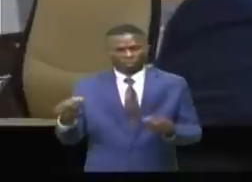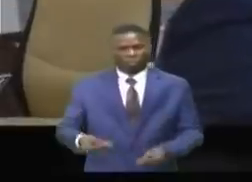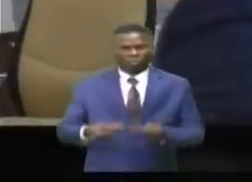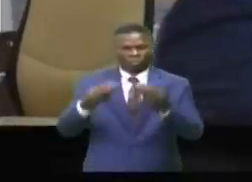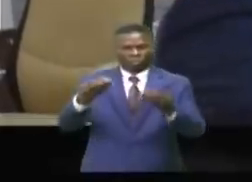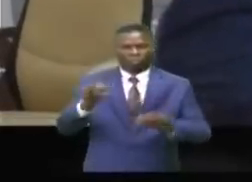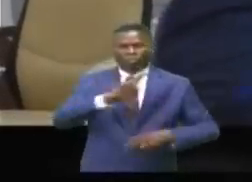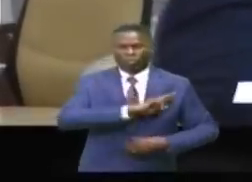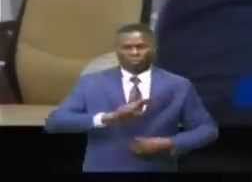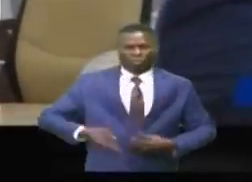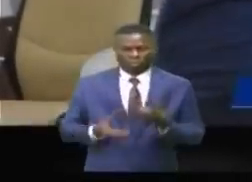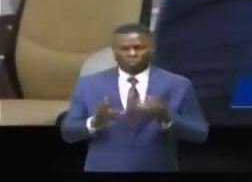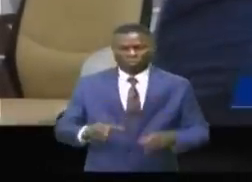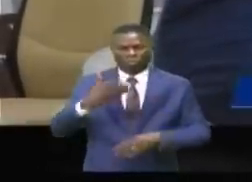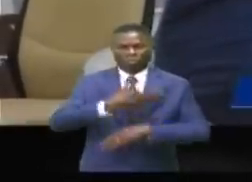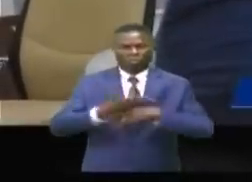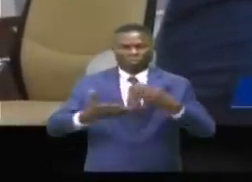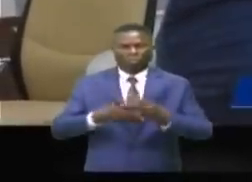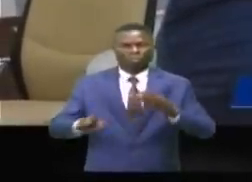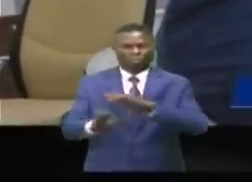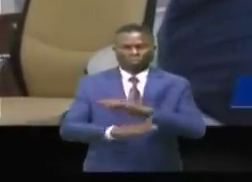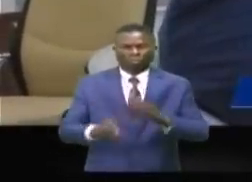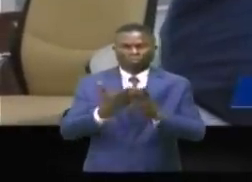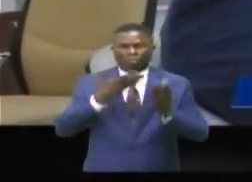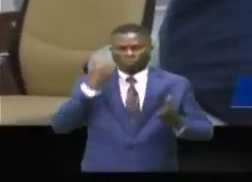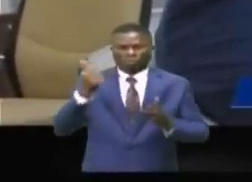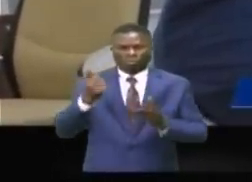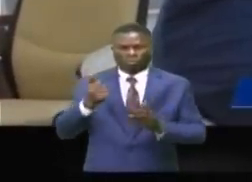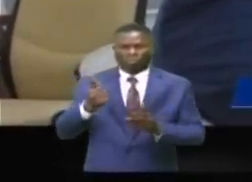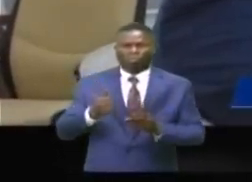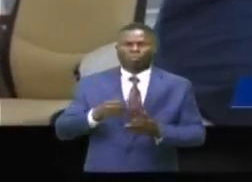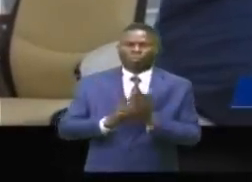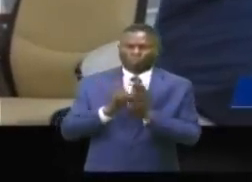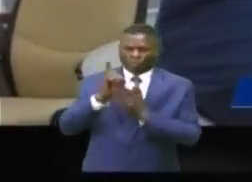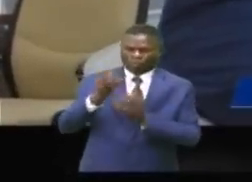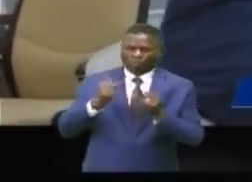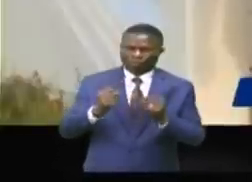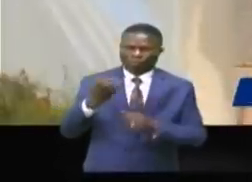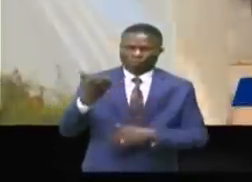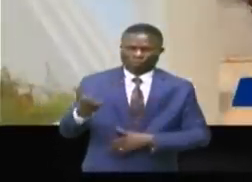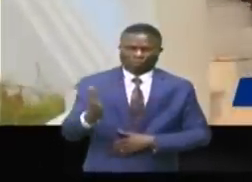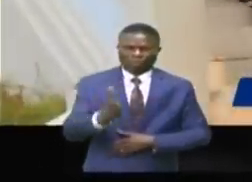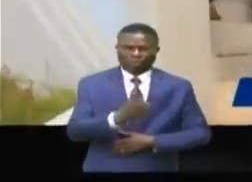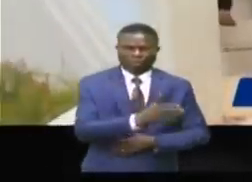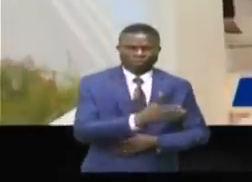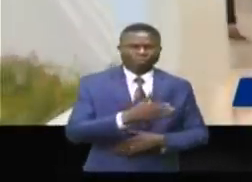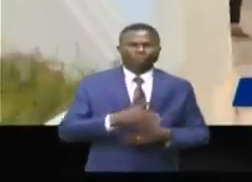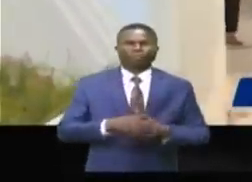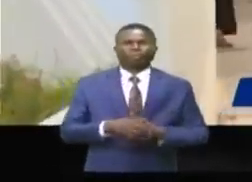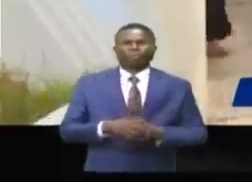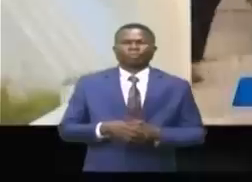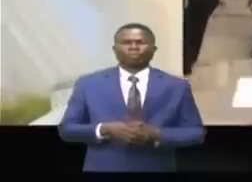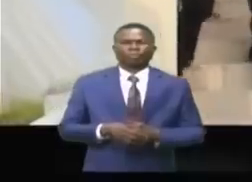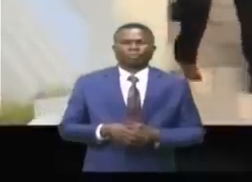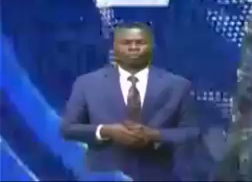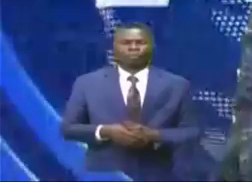la RDC des infrastructures de base, socle d'un développement éclairé, vision chère du garant de la